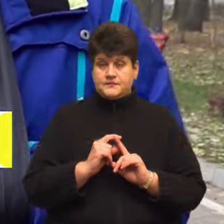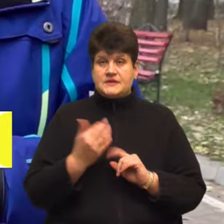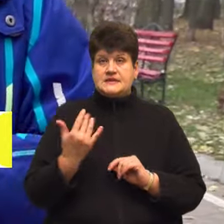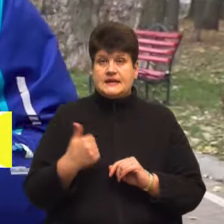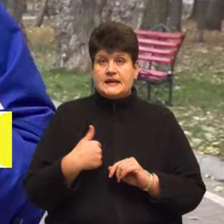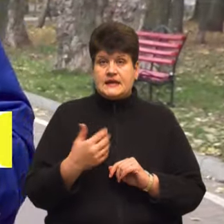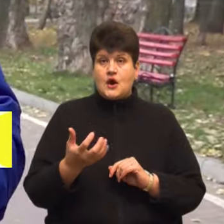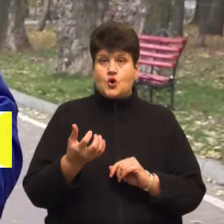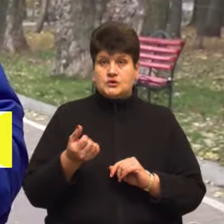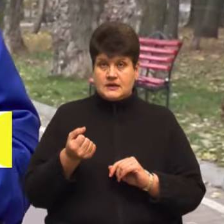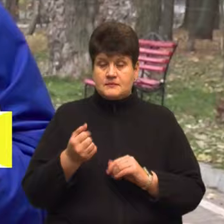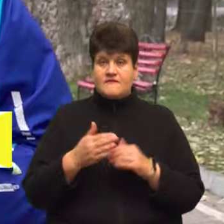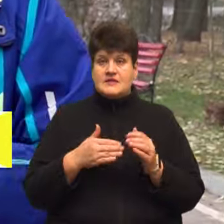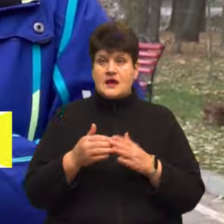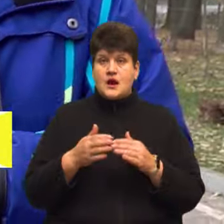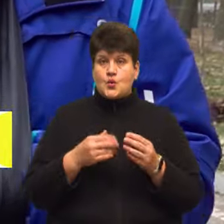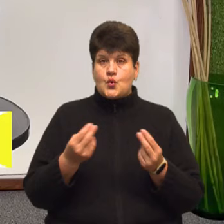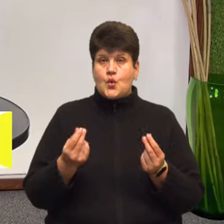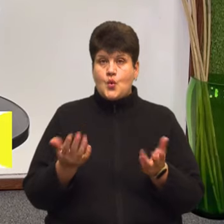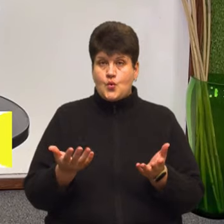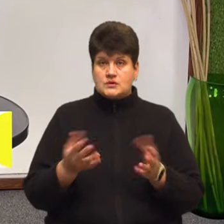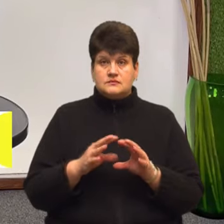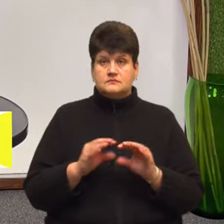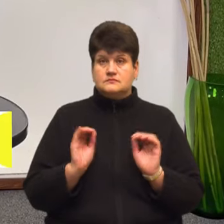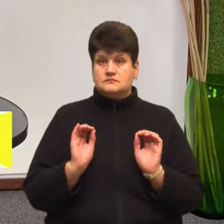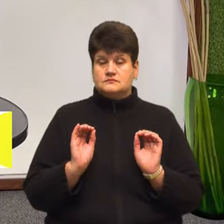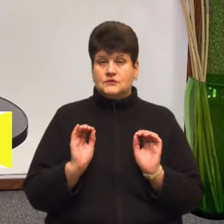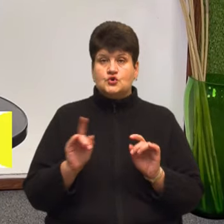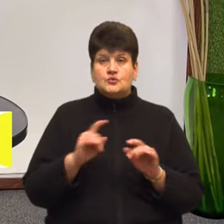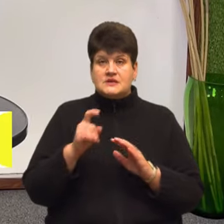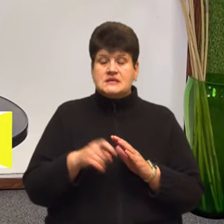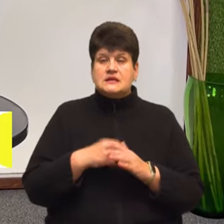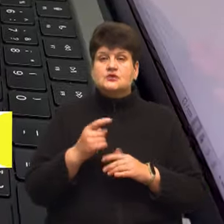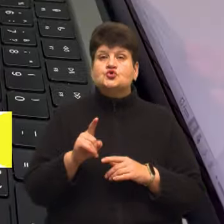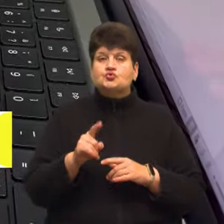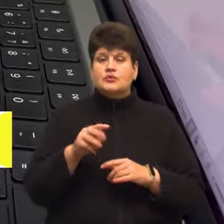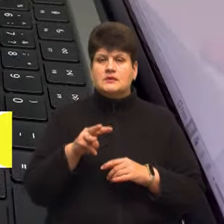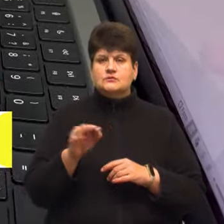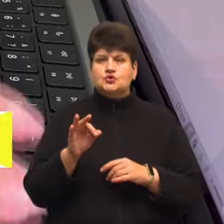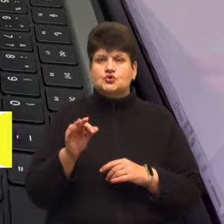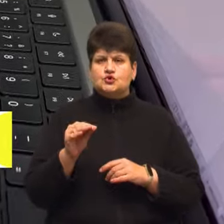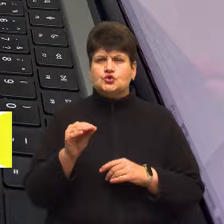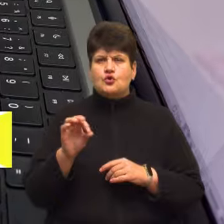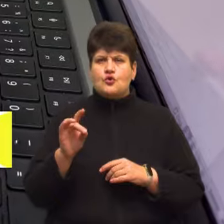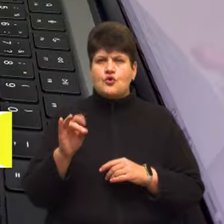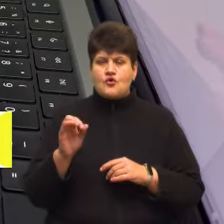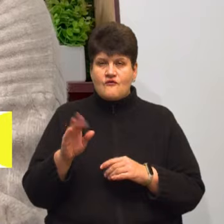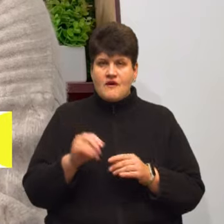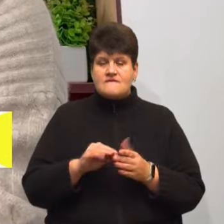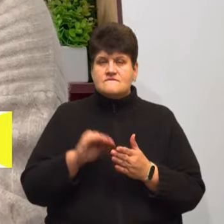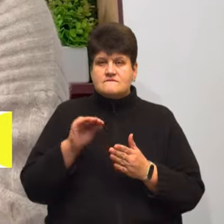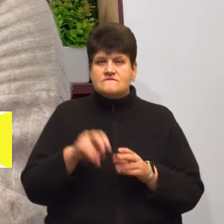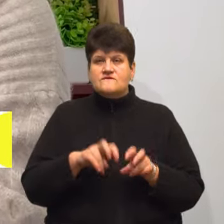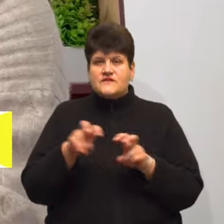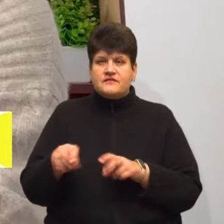я отримав на руки коштів і більше нічого щоб дізнатися чому Максима жорова вивели позаштат ми написали інформаційний запит